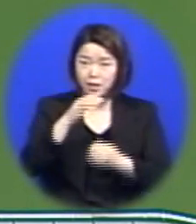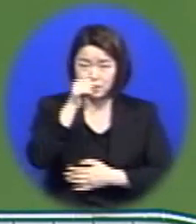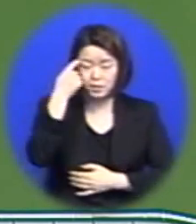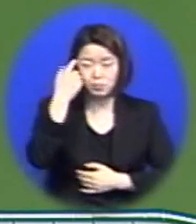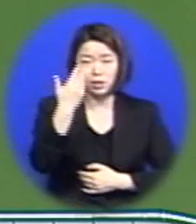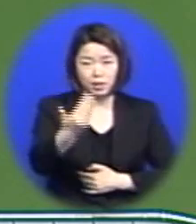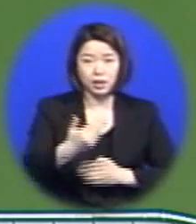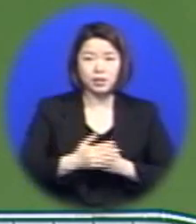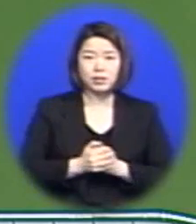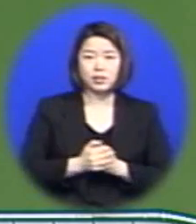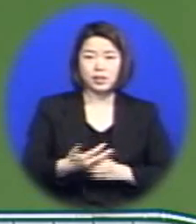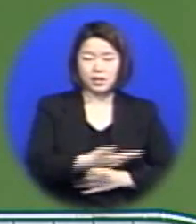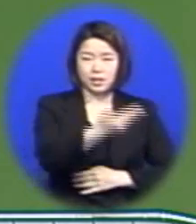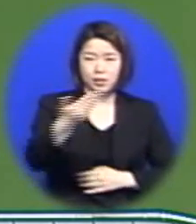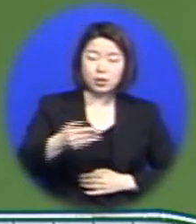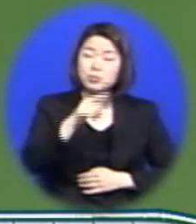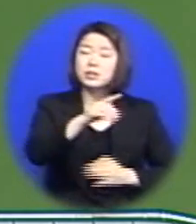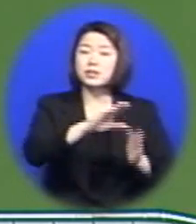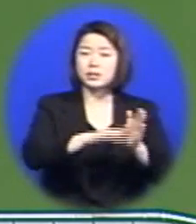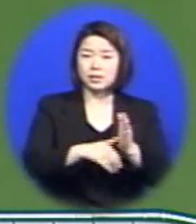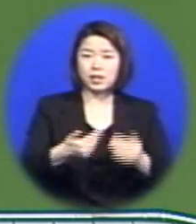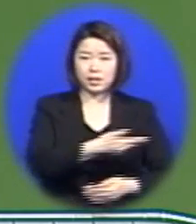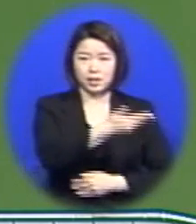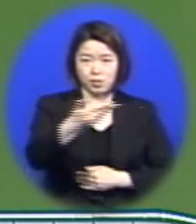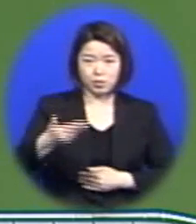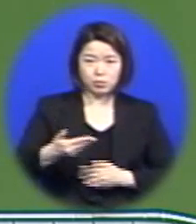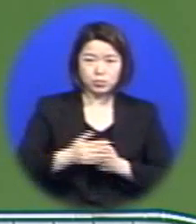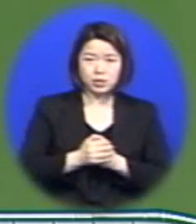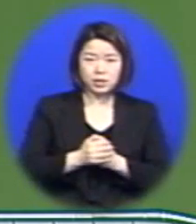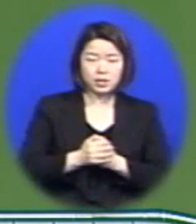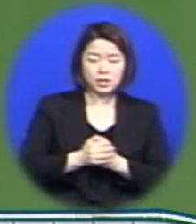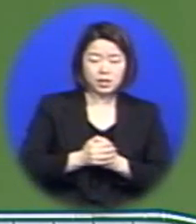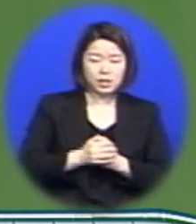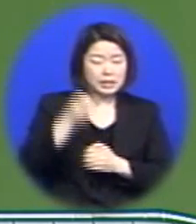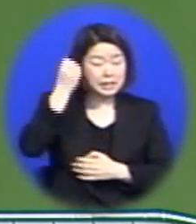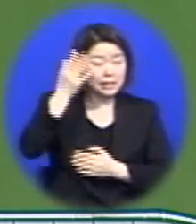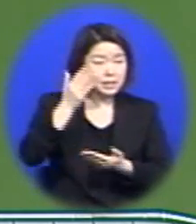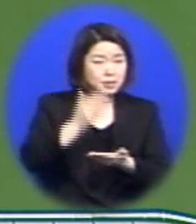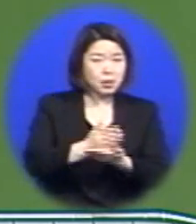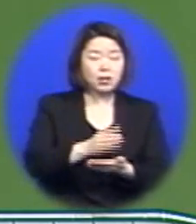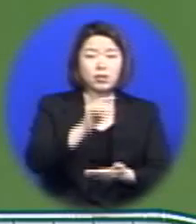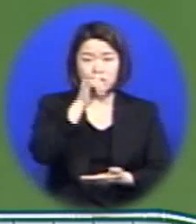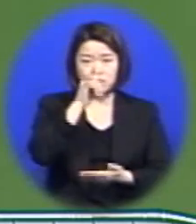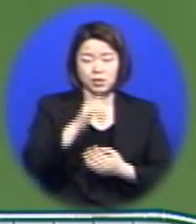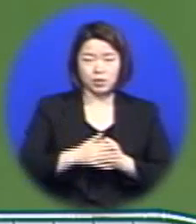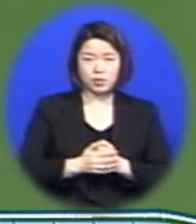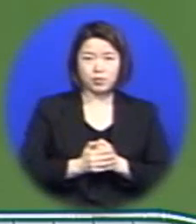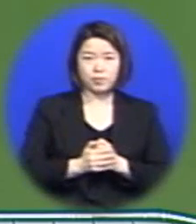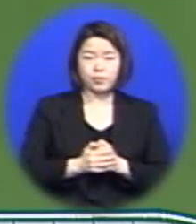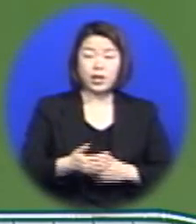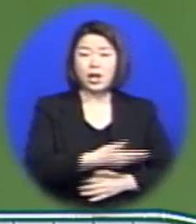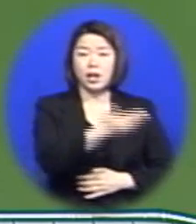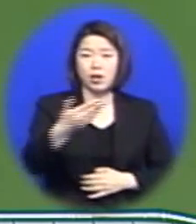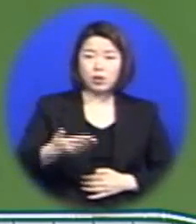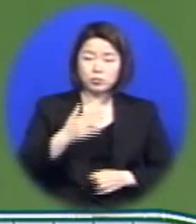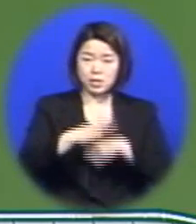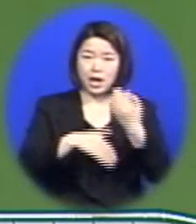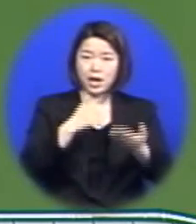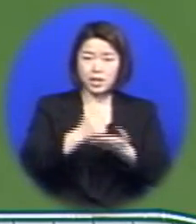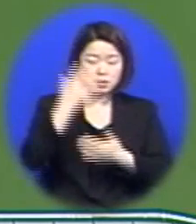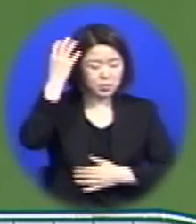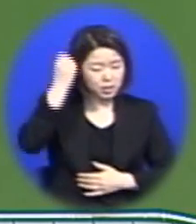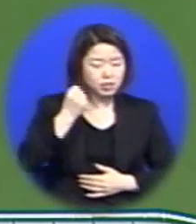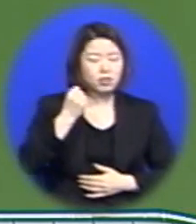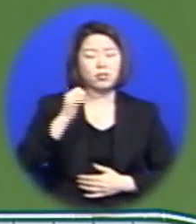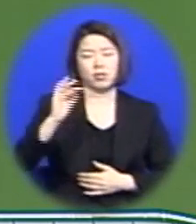많으셨습니까 여러분 그때 여러분이 놓치지 않으셔야 될 것이 있는데 여러분이 하나님을 기억해야